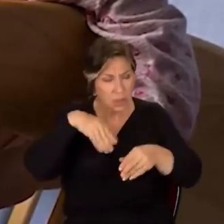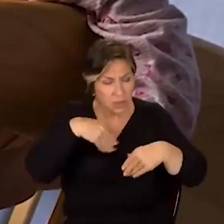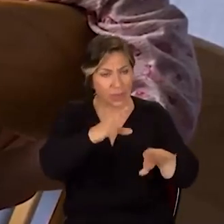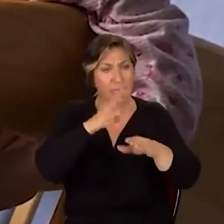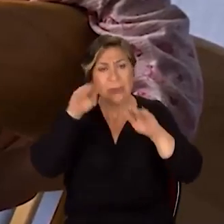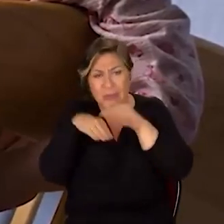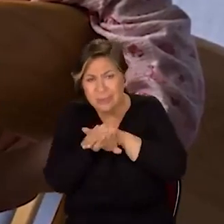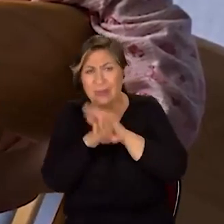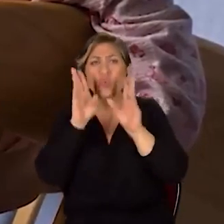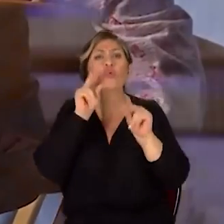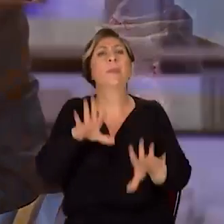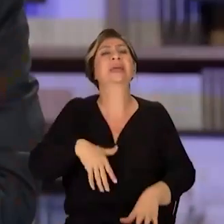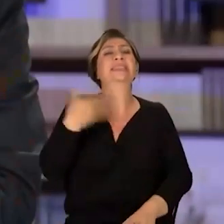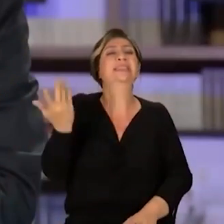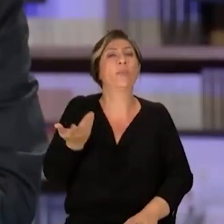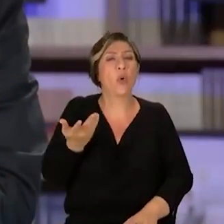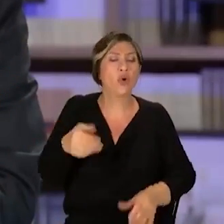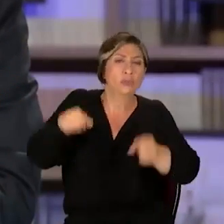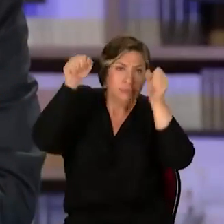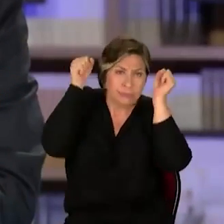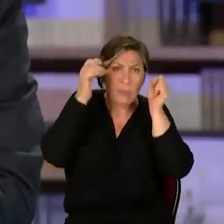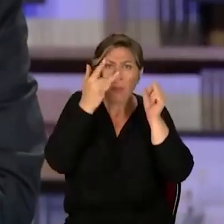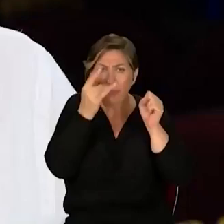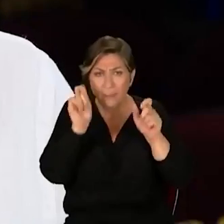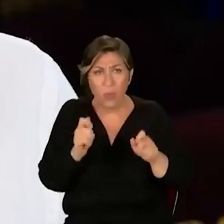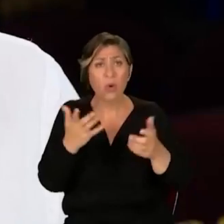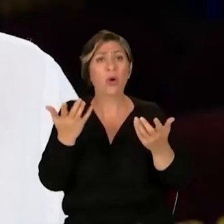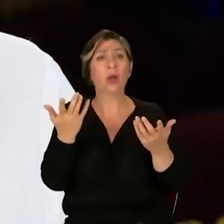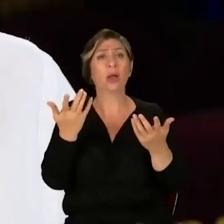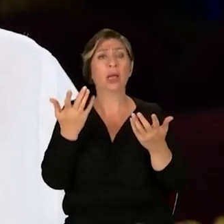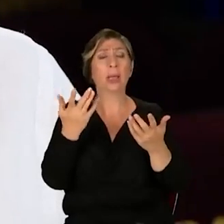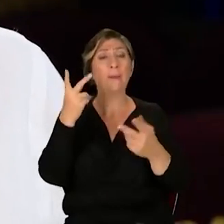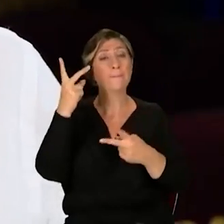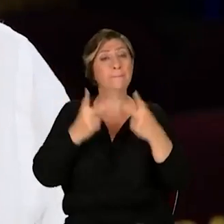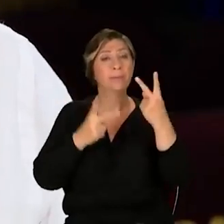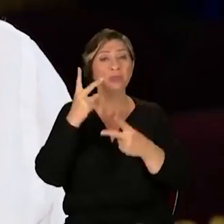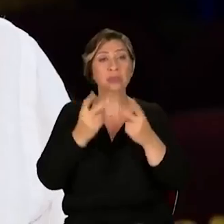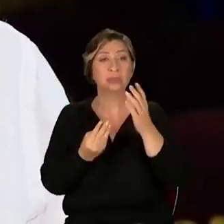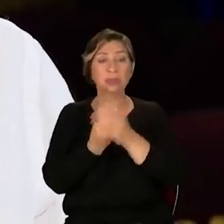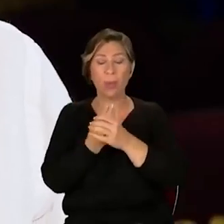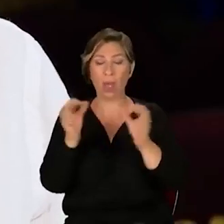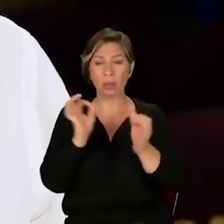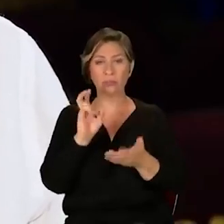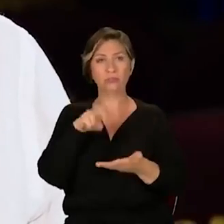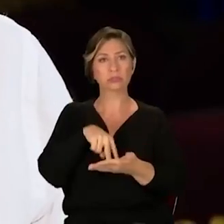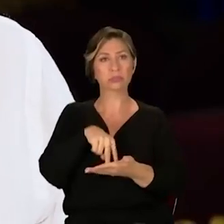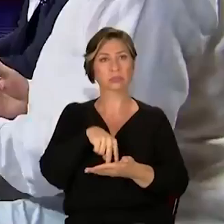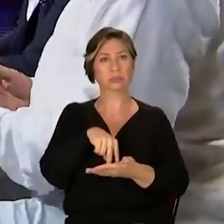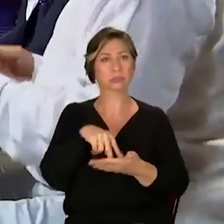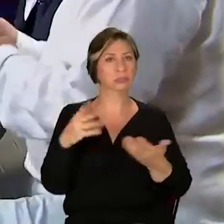yatağın altına saklanıyor, yorganın altına saklanıyor ve bazıları da sabahleyin erkenden